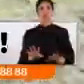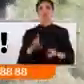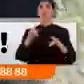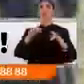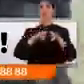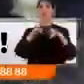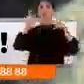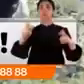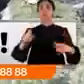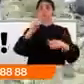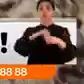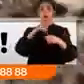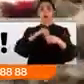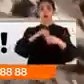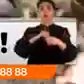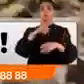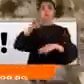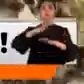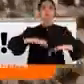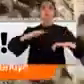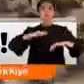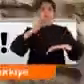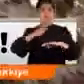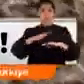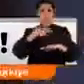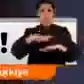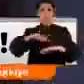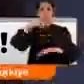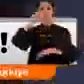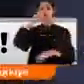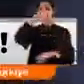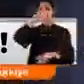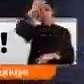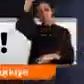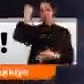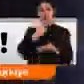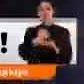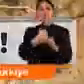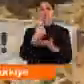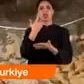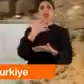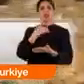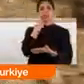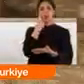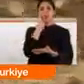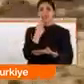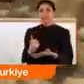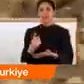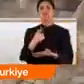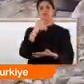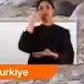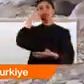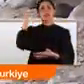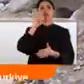Kızılcahamam'da kazı yapmayı kafalarına koyan ekip ilçeye bağlı bir köy muhtarının sözde talebi üzerine düzmece evrak hazırladı. Belediyenin iş